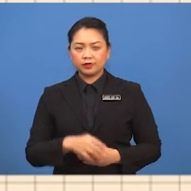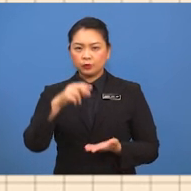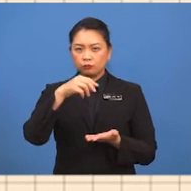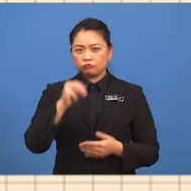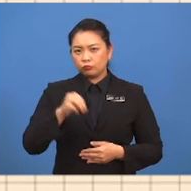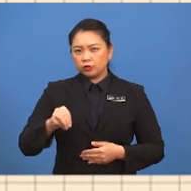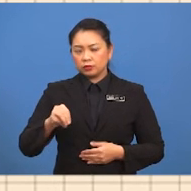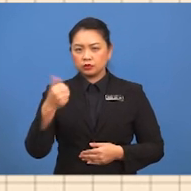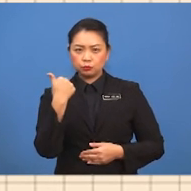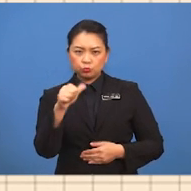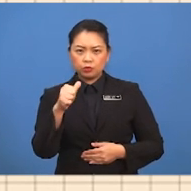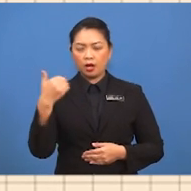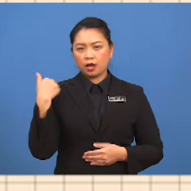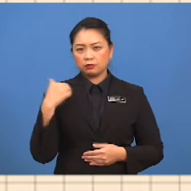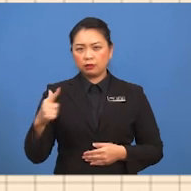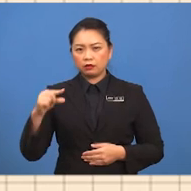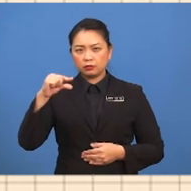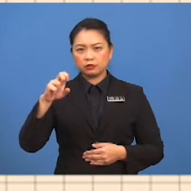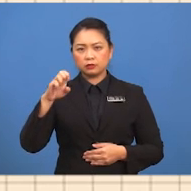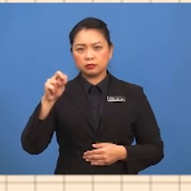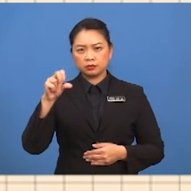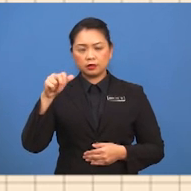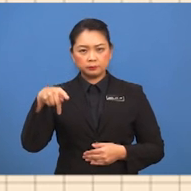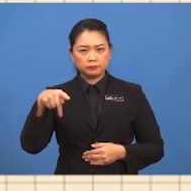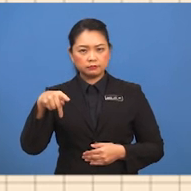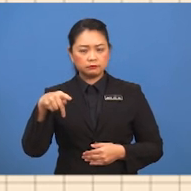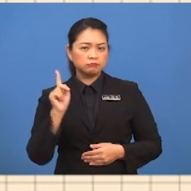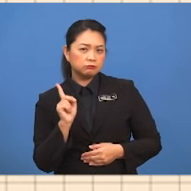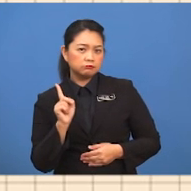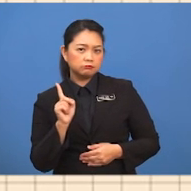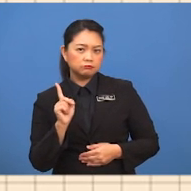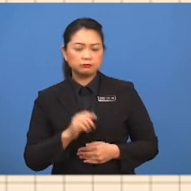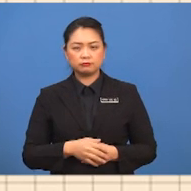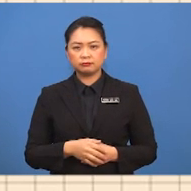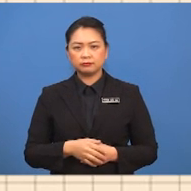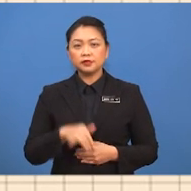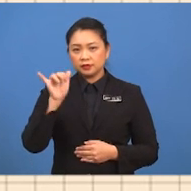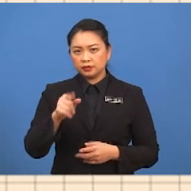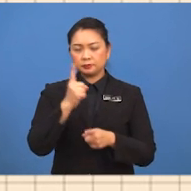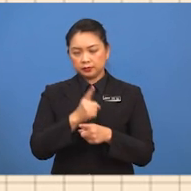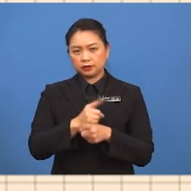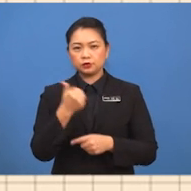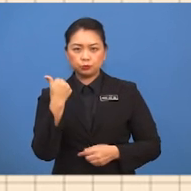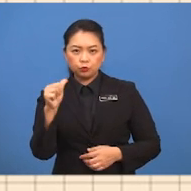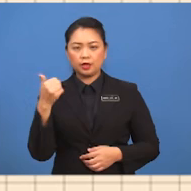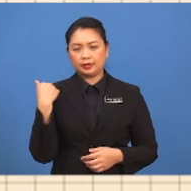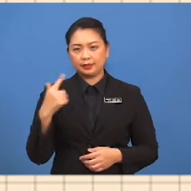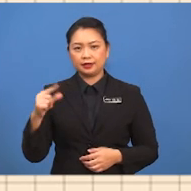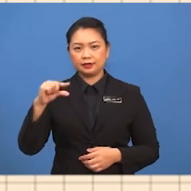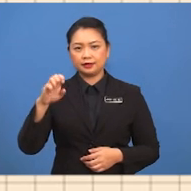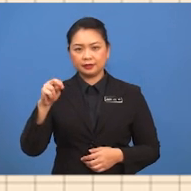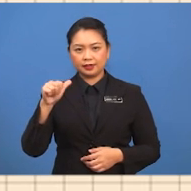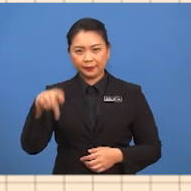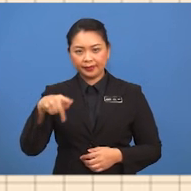Murid-murid, 10 ialah genap atau ganjil? Ya, betul. 10 ialah